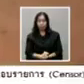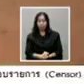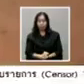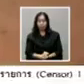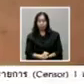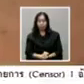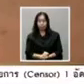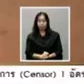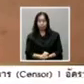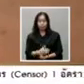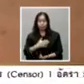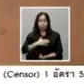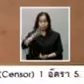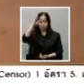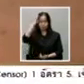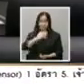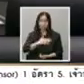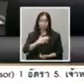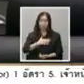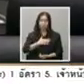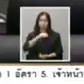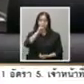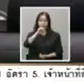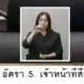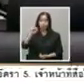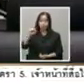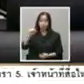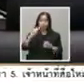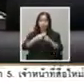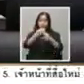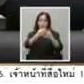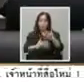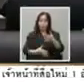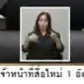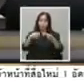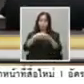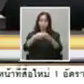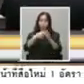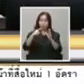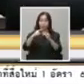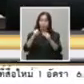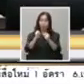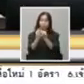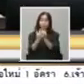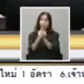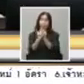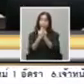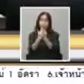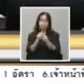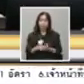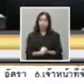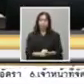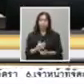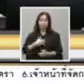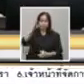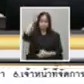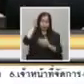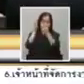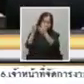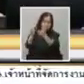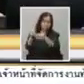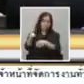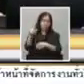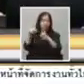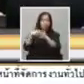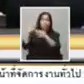พรสมทองแดงนะคะสมาชิกสภาผู้แทนราษฎรบัญชีรายชื่อพรรคเสรีรวมไทยขออนุญาตประท้วงผู้ที่ประท้วง